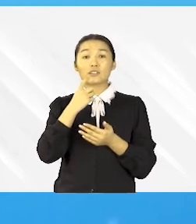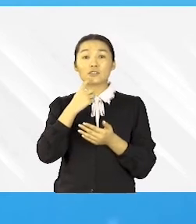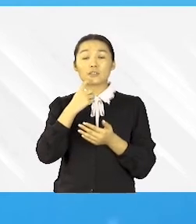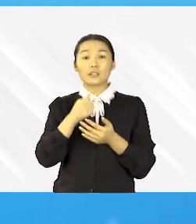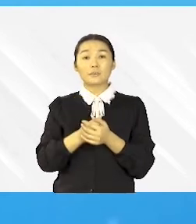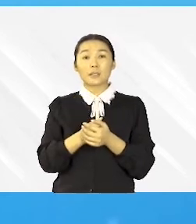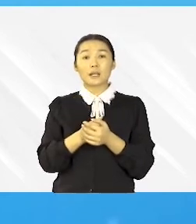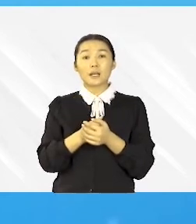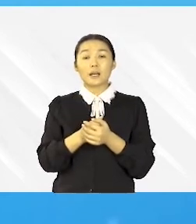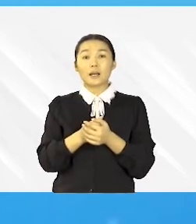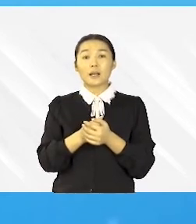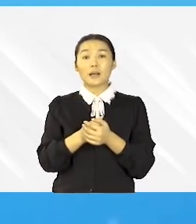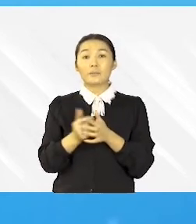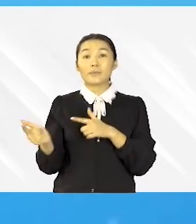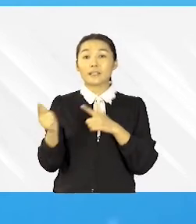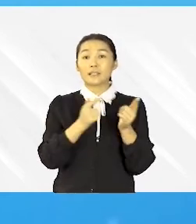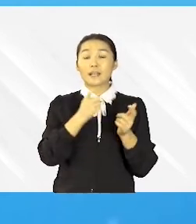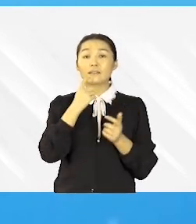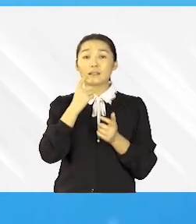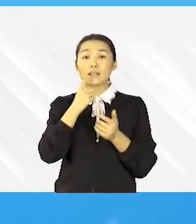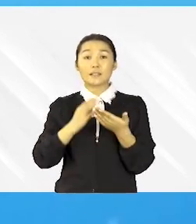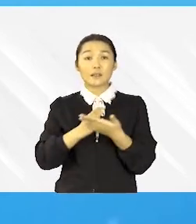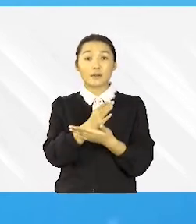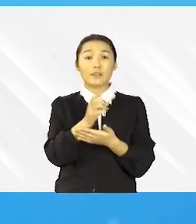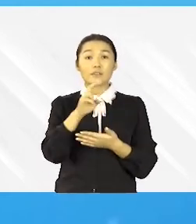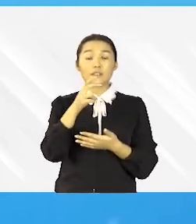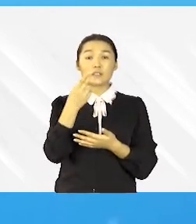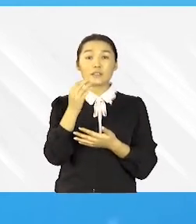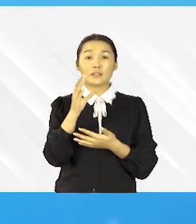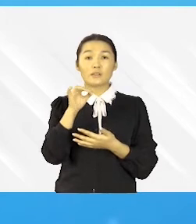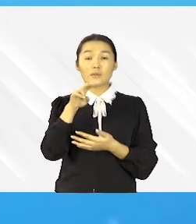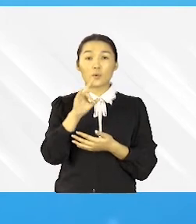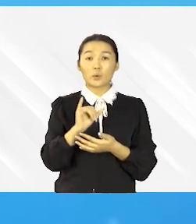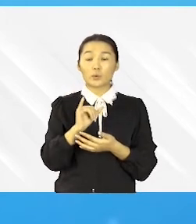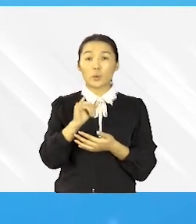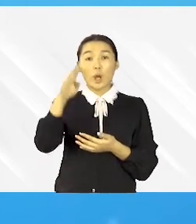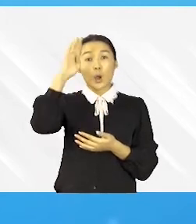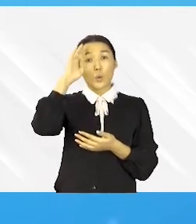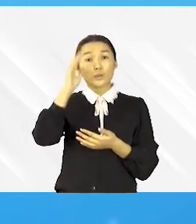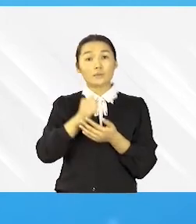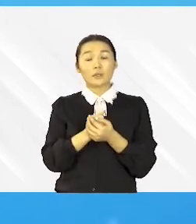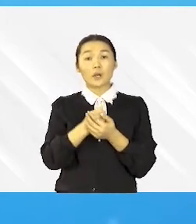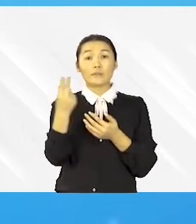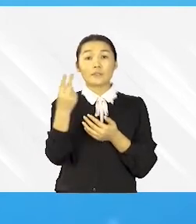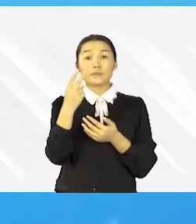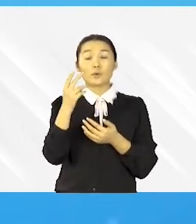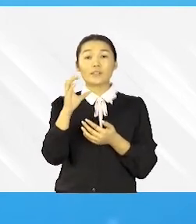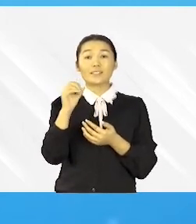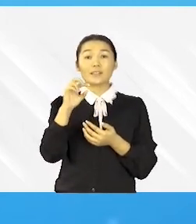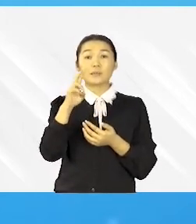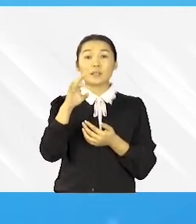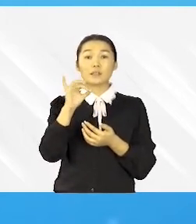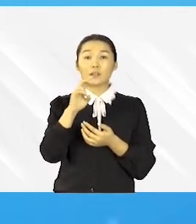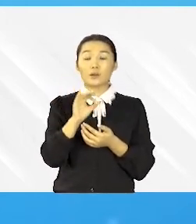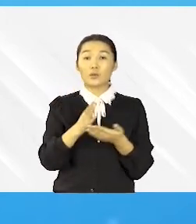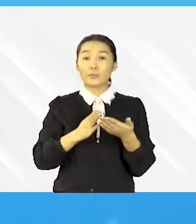яйцевод. Зрелые яйца направляются по яйцеводу. Половые органы самца состоят из двух семенников, переходящих в